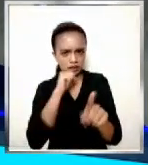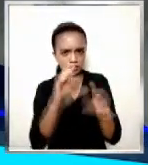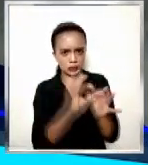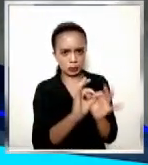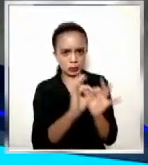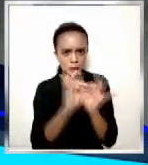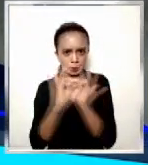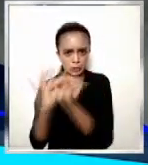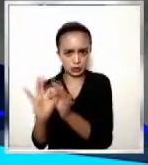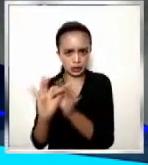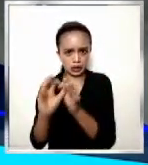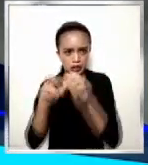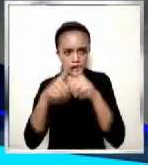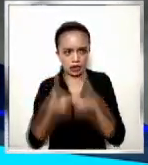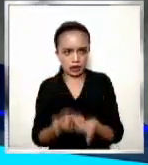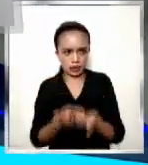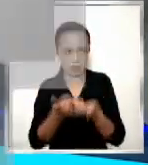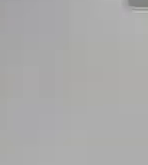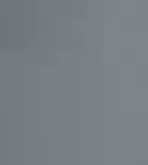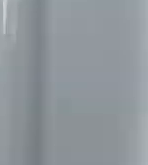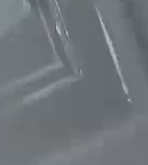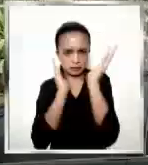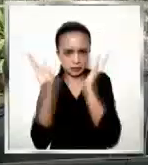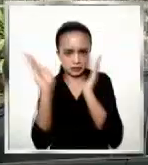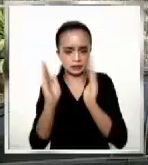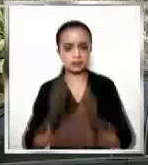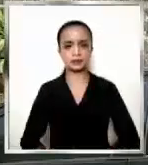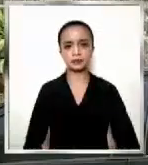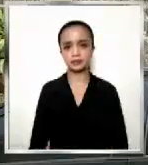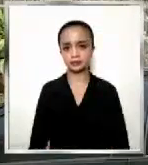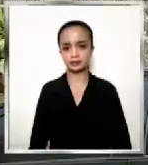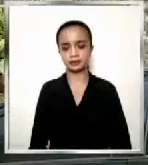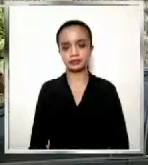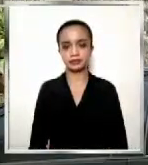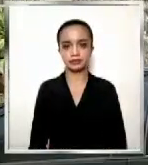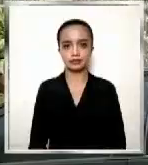serbisyo. Nakatutok si Maki Pulido.